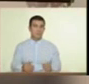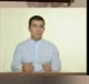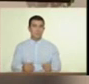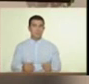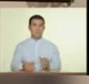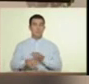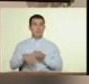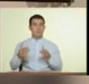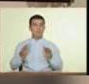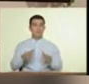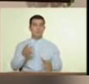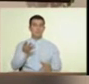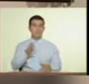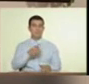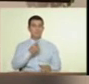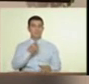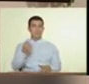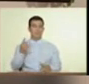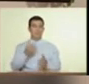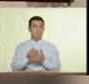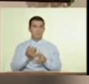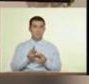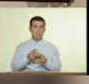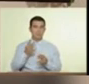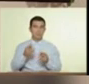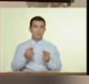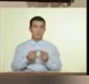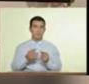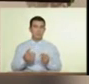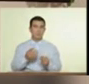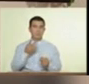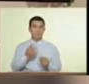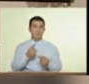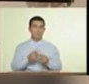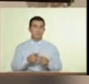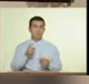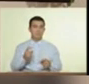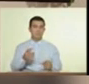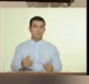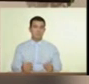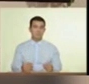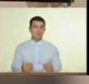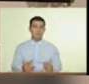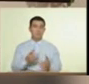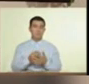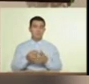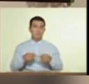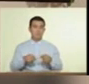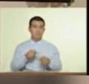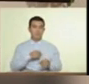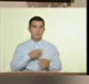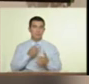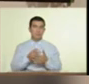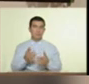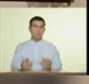O'ng pallasida esa 4 ta 1 kilogrammli toshlar 4 ga teng bo'ldi, 4 qo'shuv x. Mana shu ko'rinishda tenglama